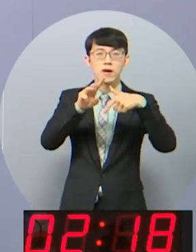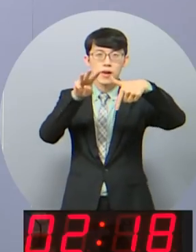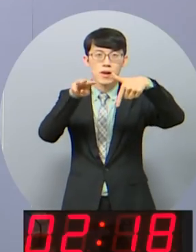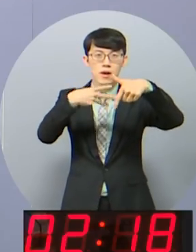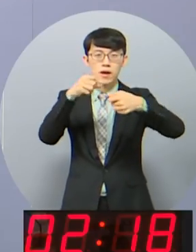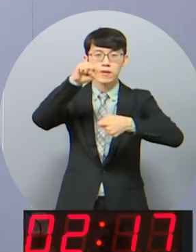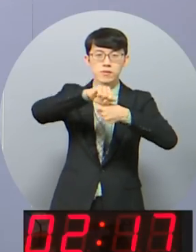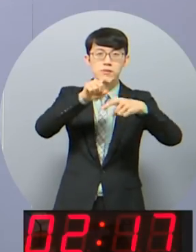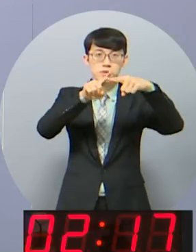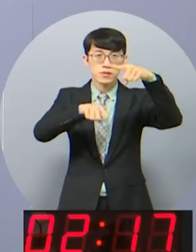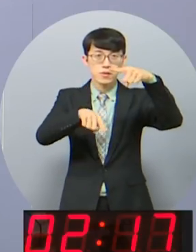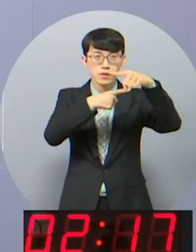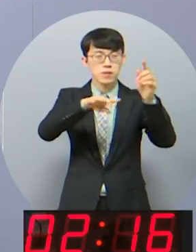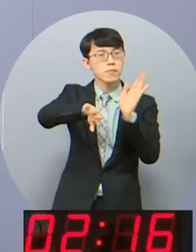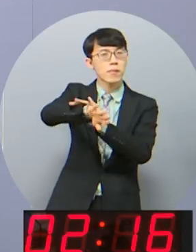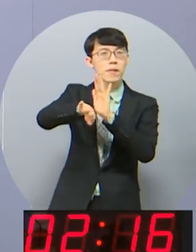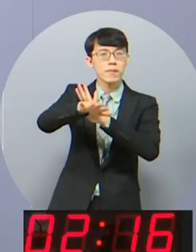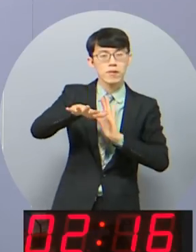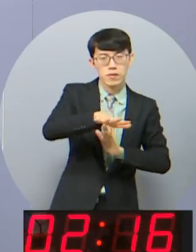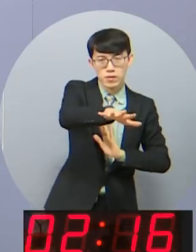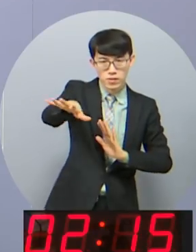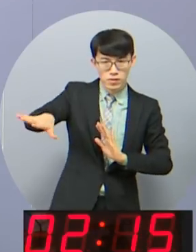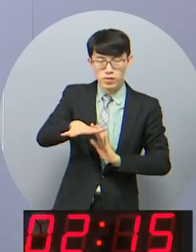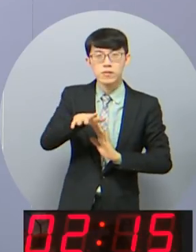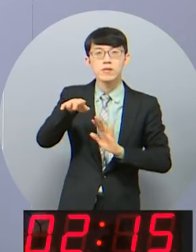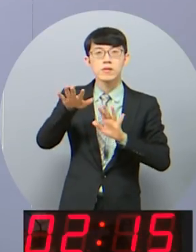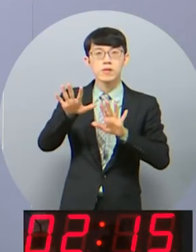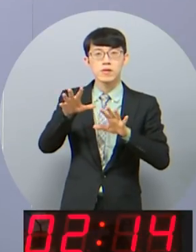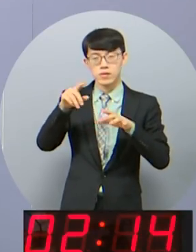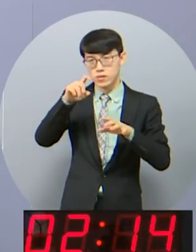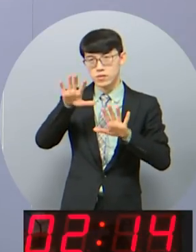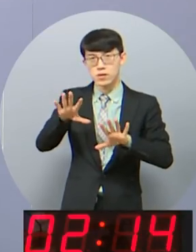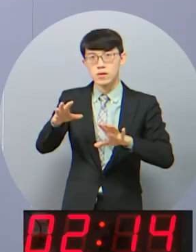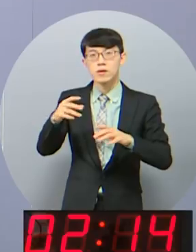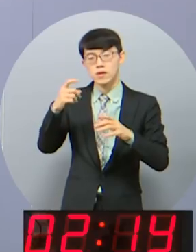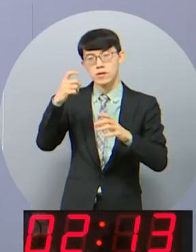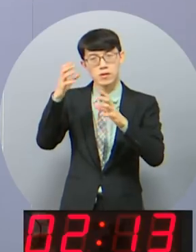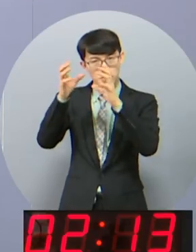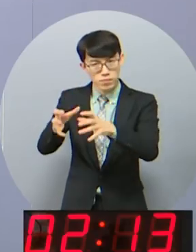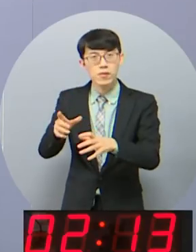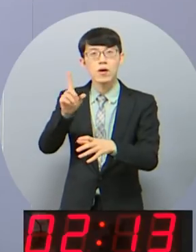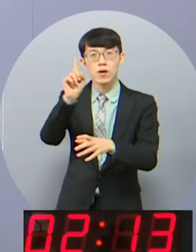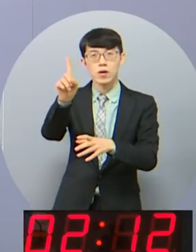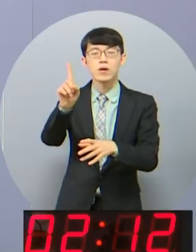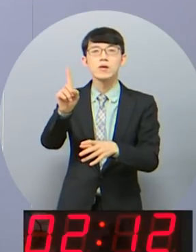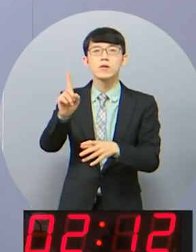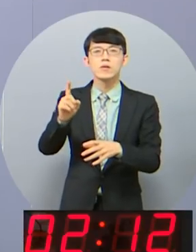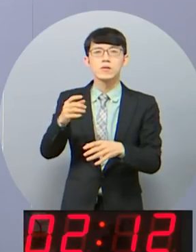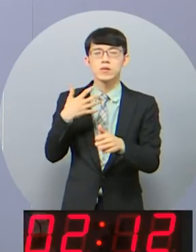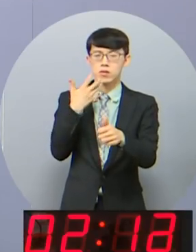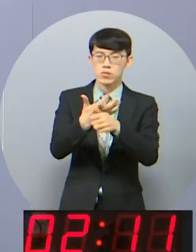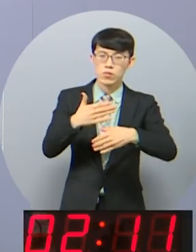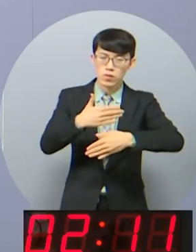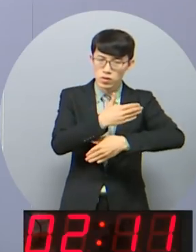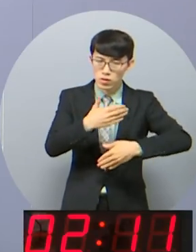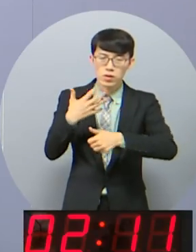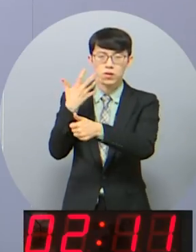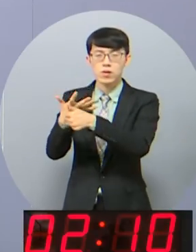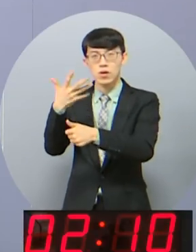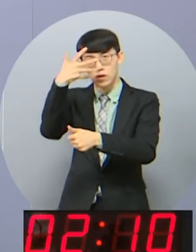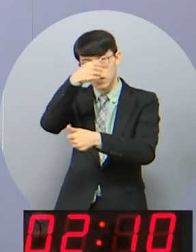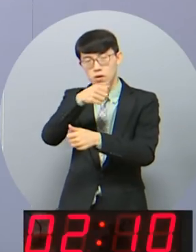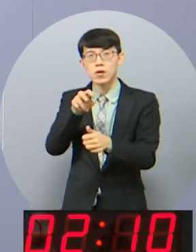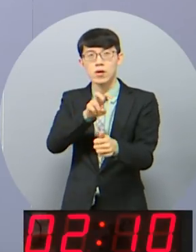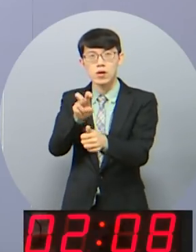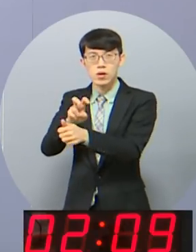嘛咧变景，变景也好，遐嘛要叫做一个托婴托儿托老，因为咱即嘛拢足疲国强，所以会